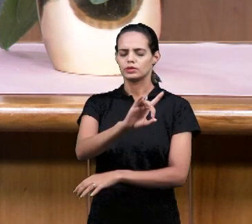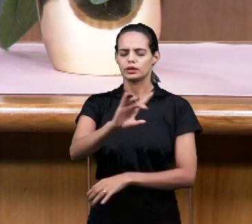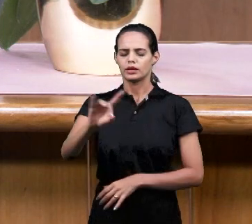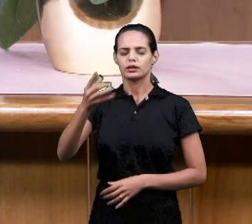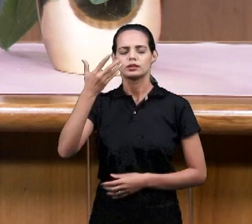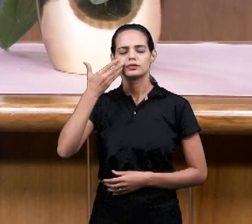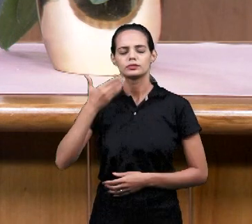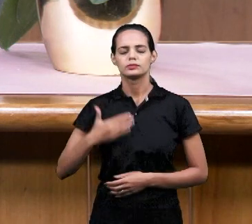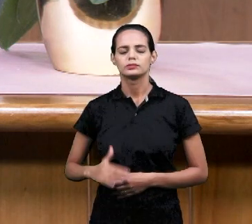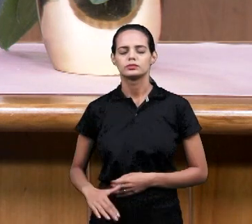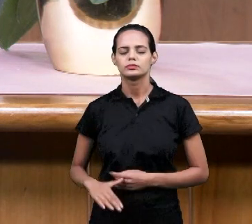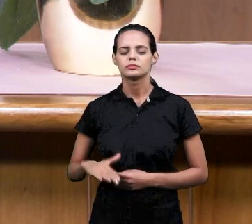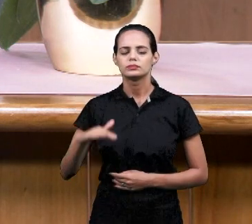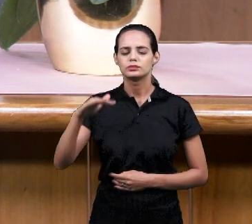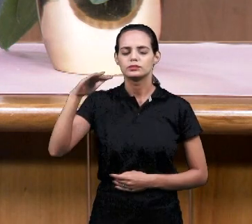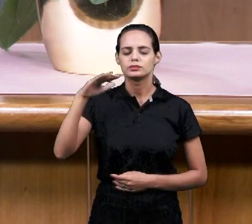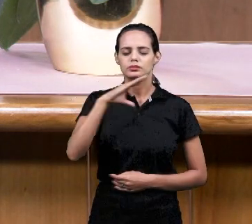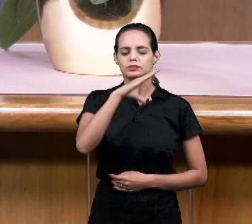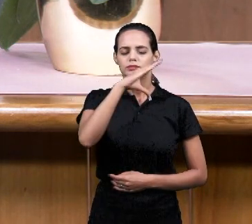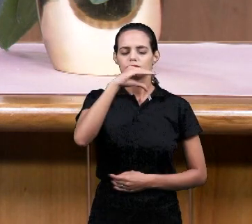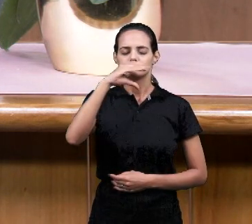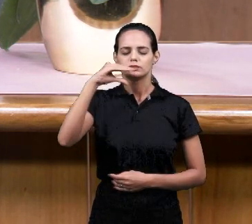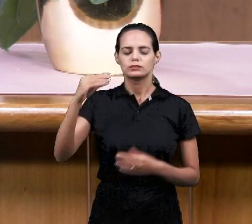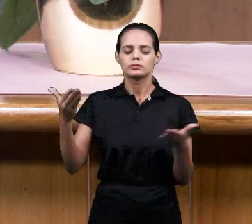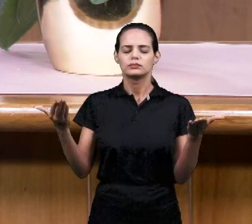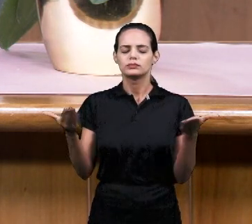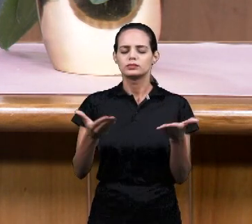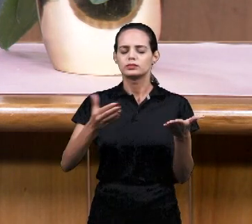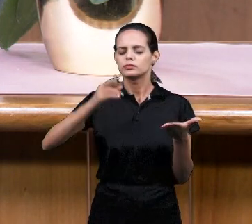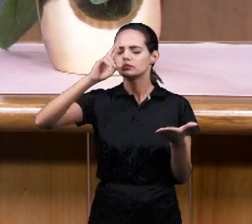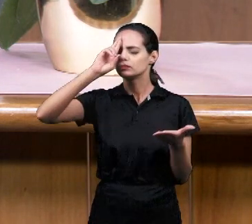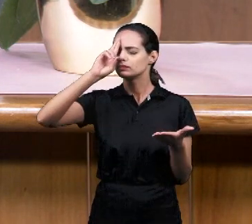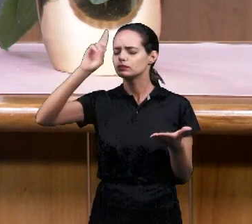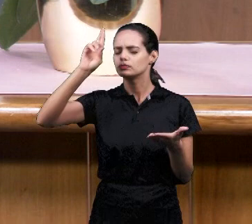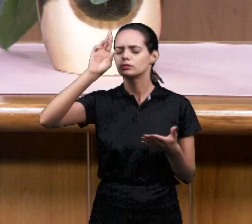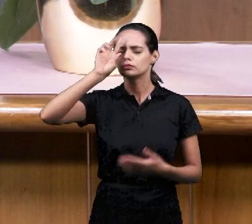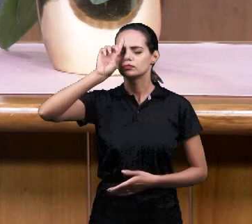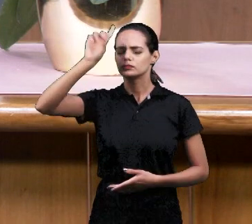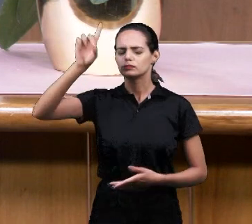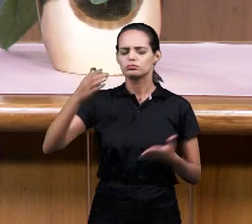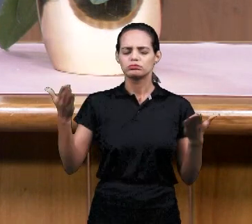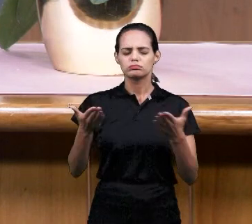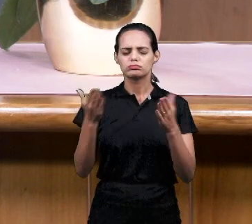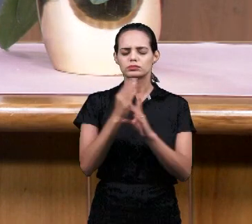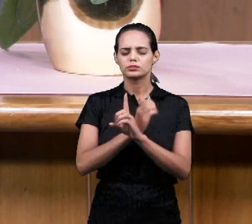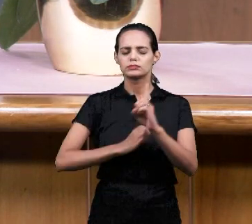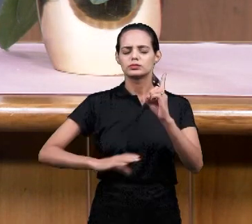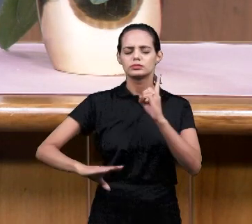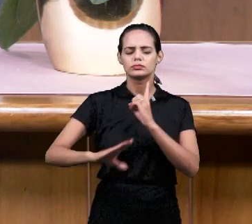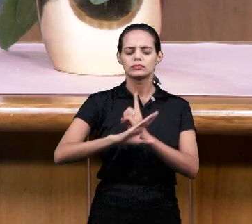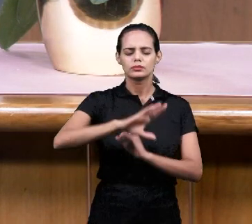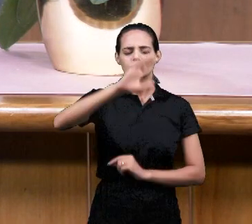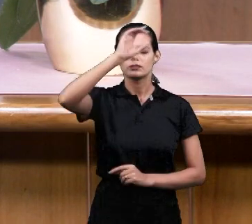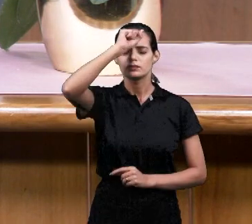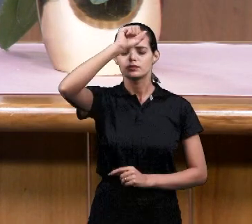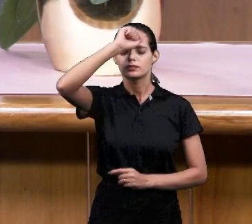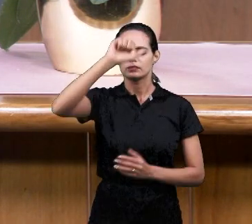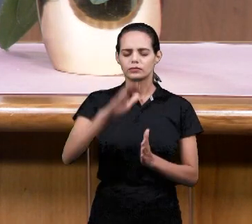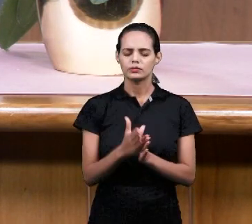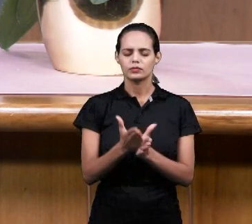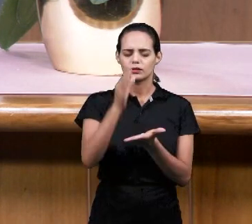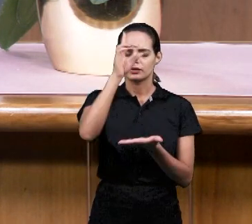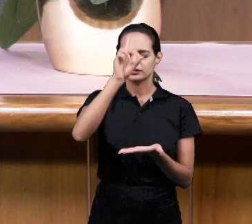adolescents, afin que maintenant, Seigneur Dieu, dans cette école biblique, ils puissent apprendre ta parole et